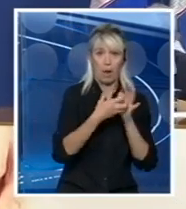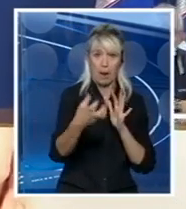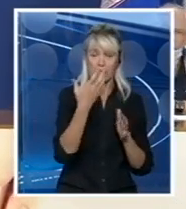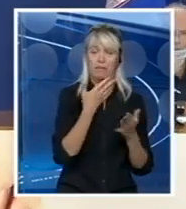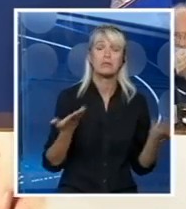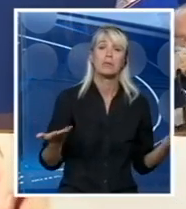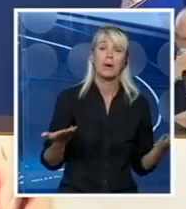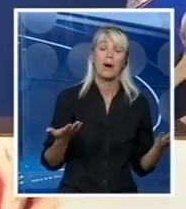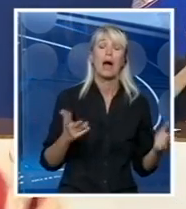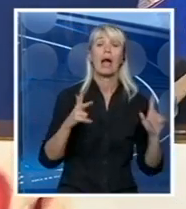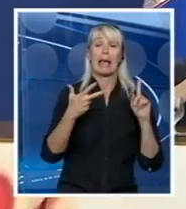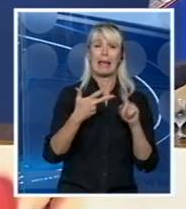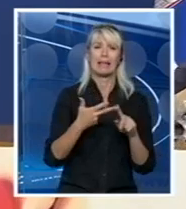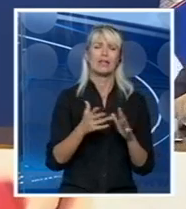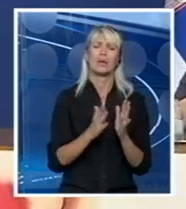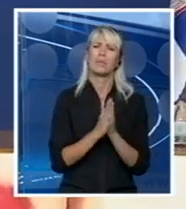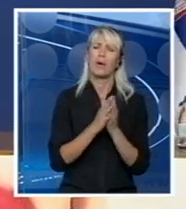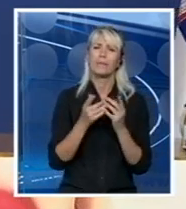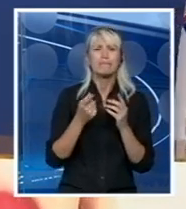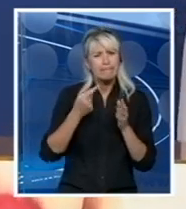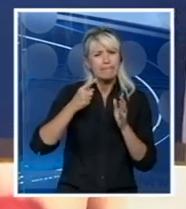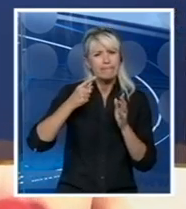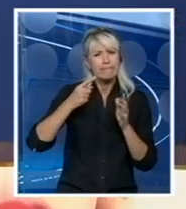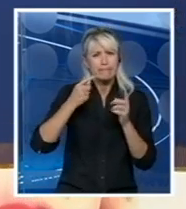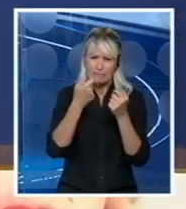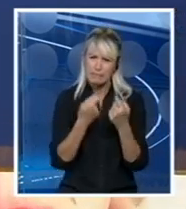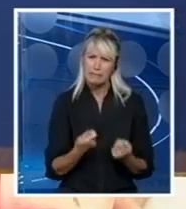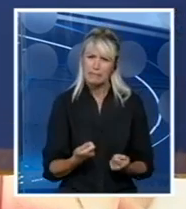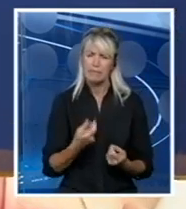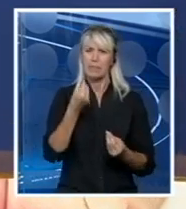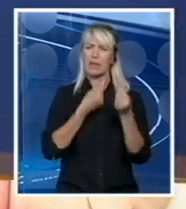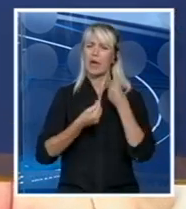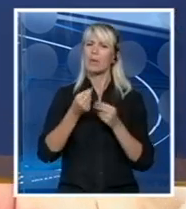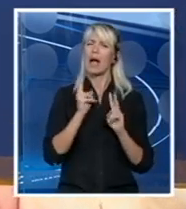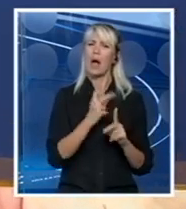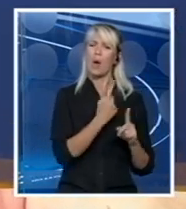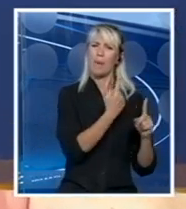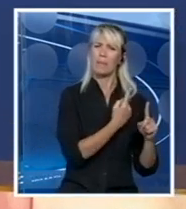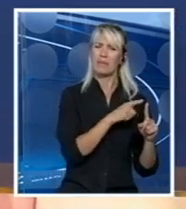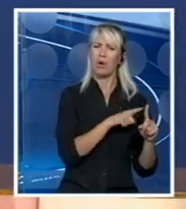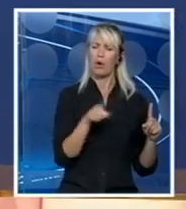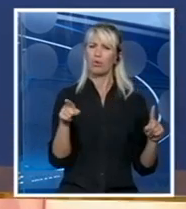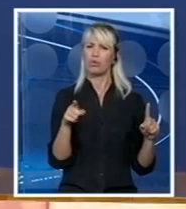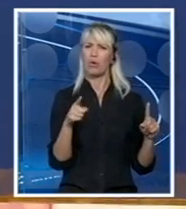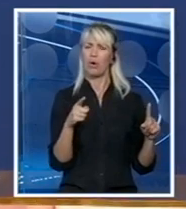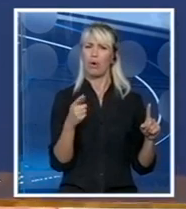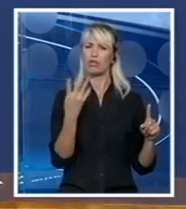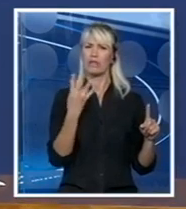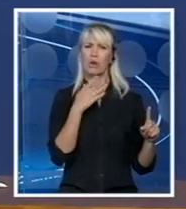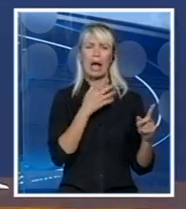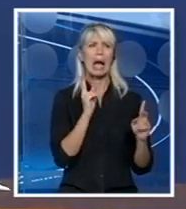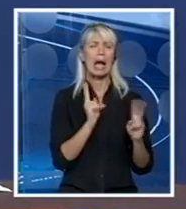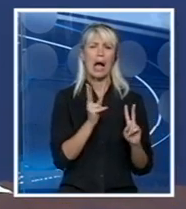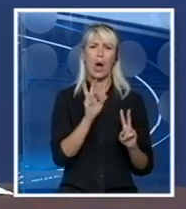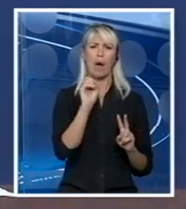pitanju deca u nižim razredima osnovnih škola, na koji način će da bude samo 15 đaka u učionici? Da li se oni dele